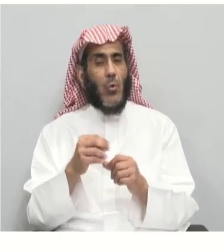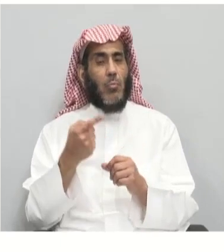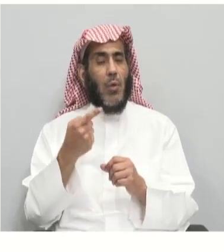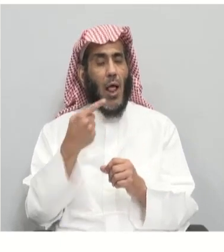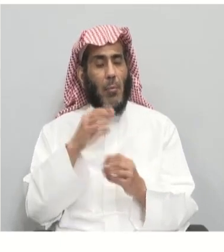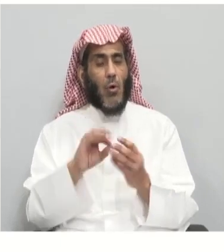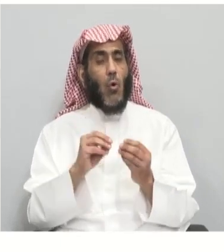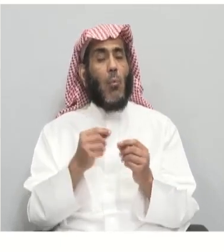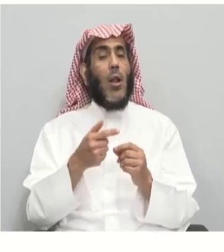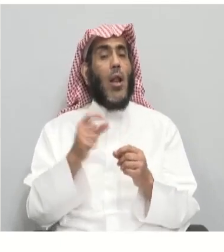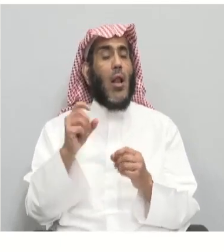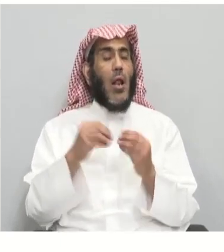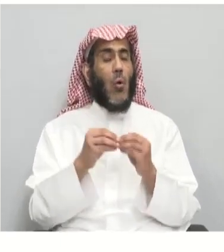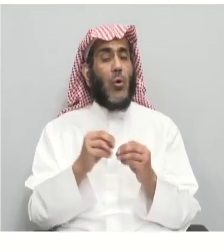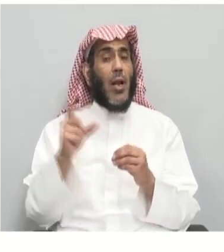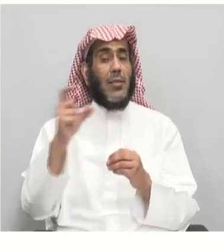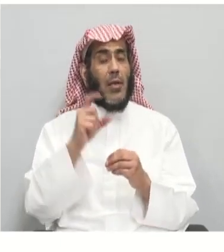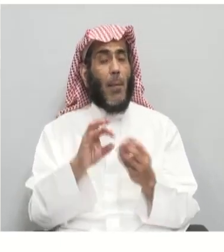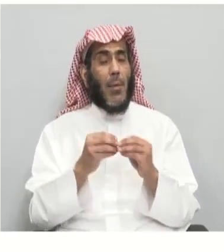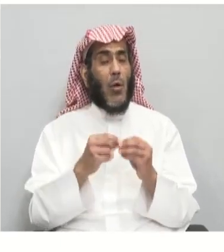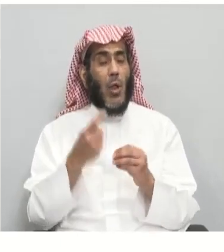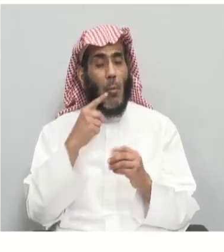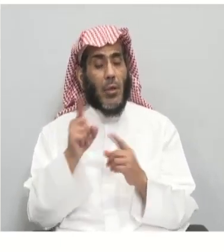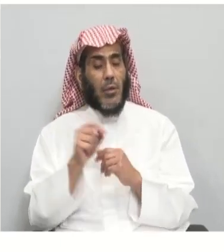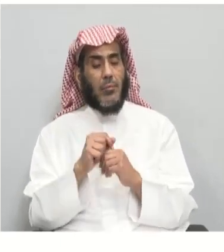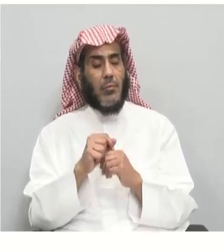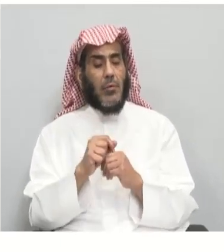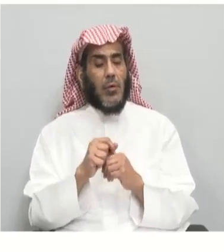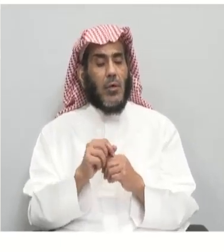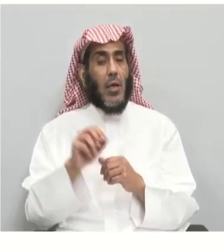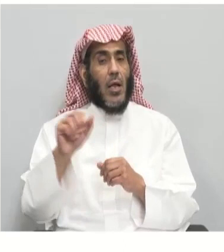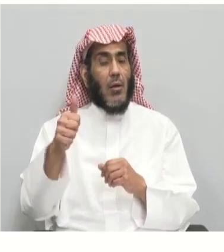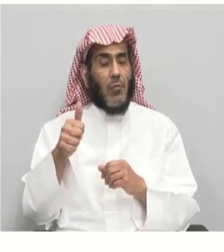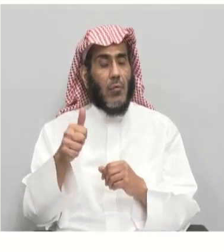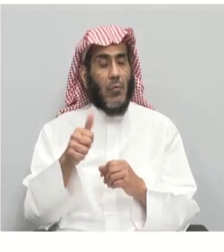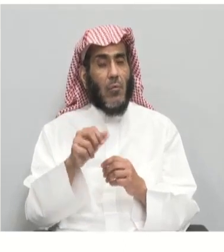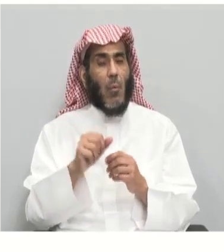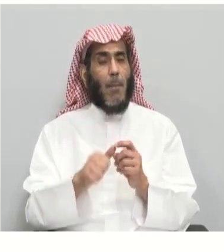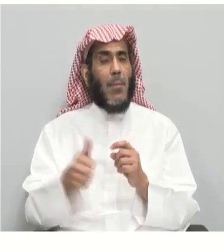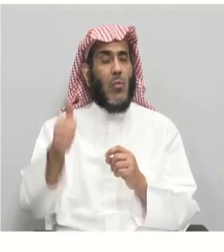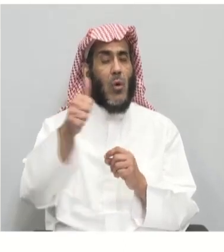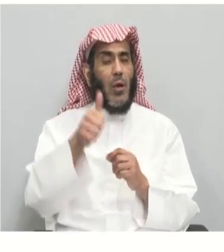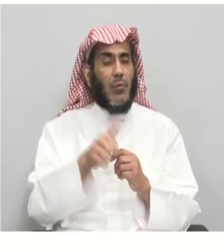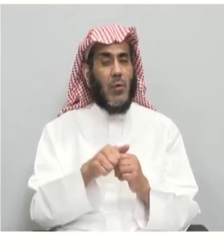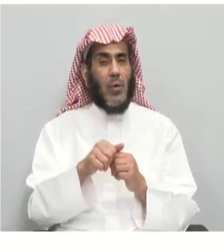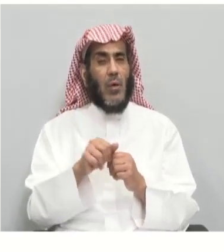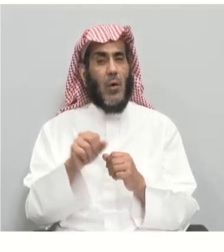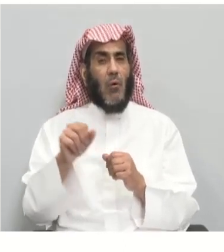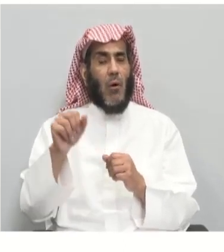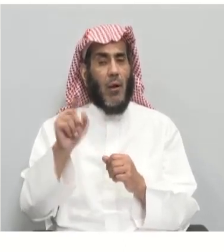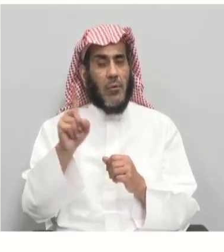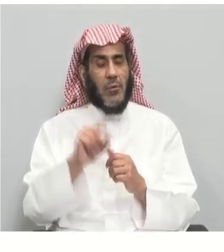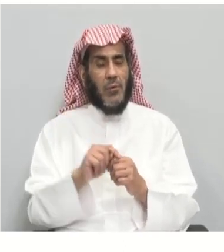وباللون الازرق باللون الاحمر لدينا الالف مد الالف والهمزه